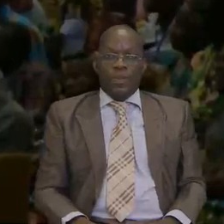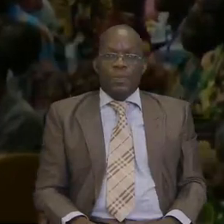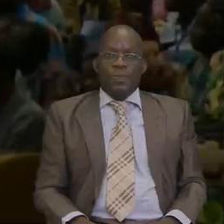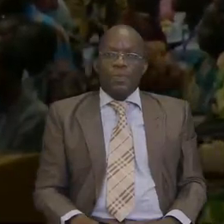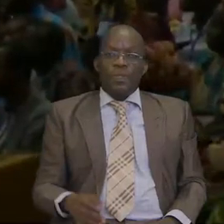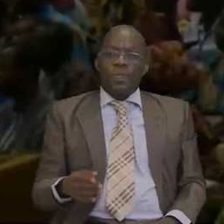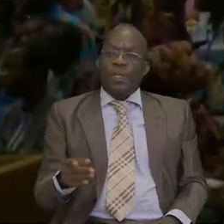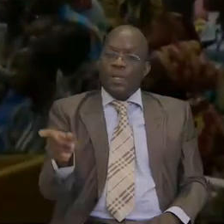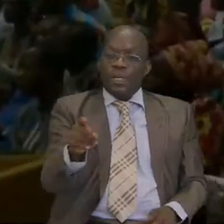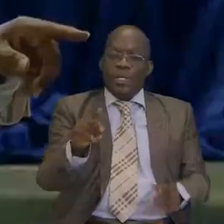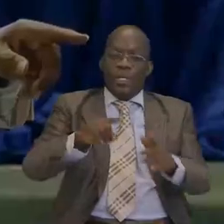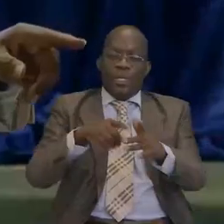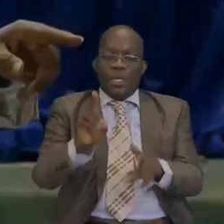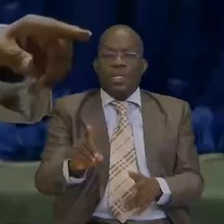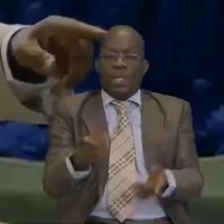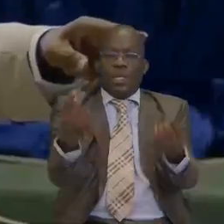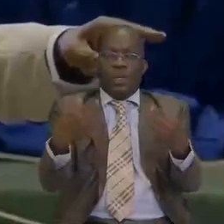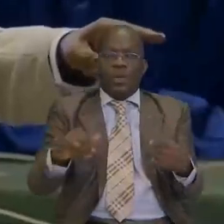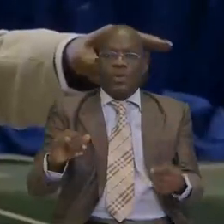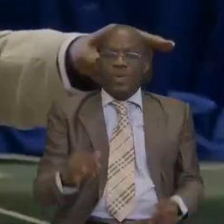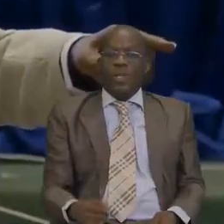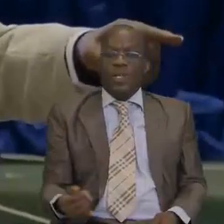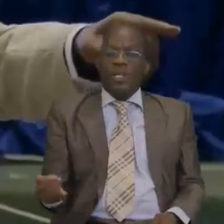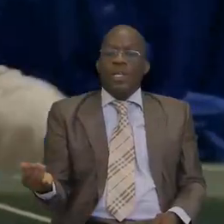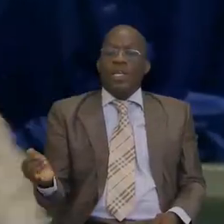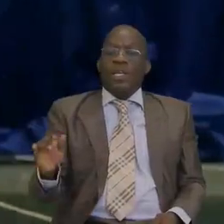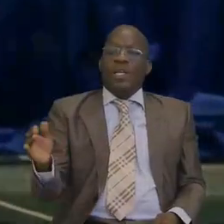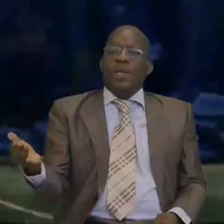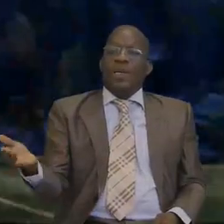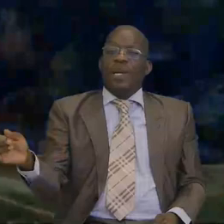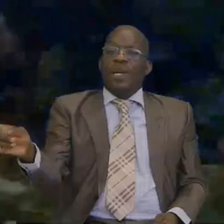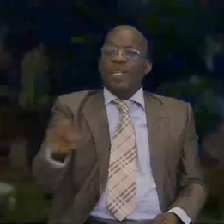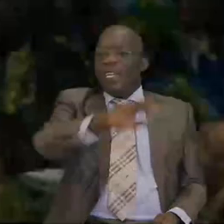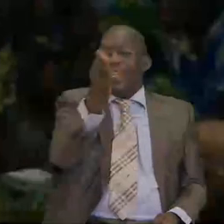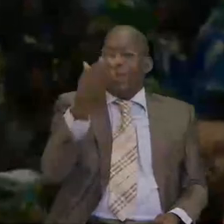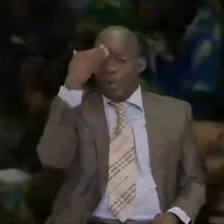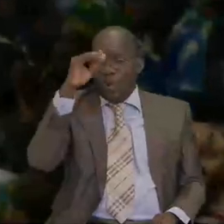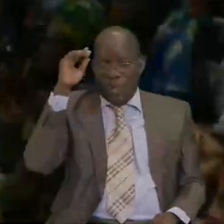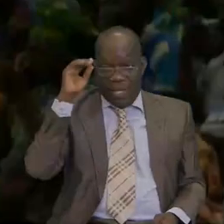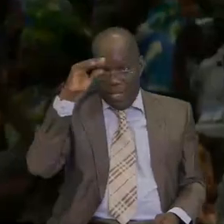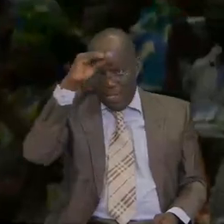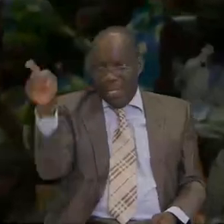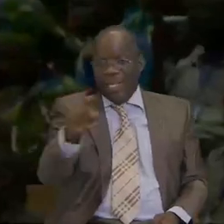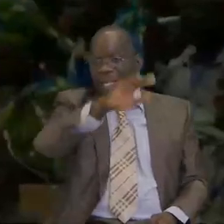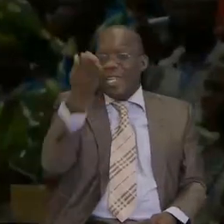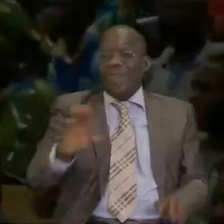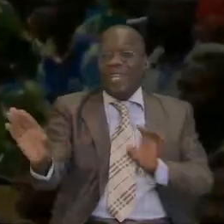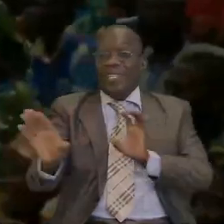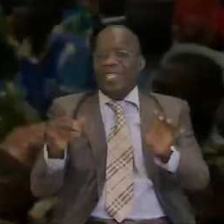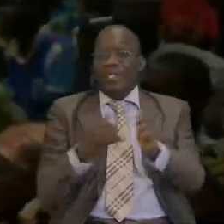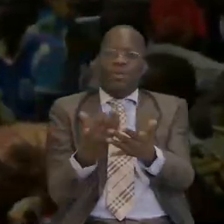Et ils ont commencé à sortir. Il ne savait pas qu'il n'a jamais fait ça de toute sa vie.